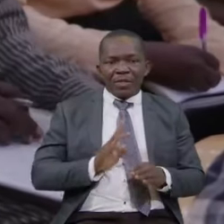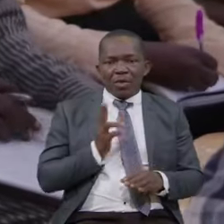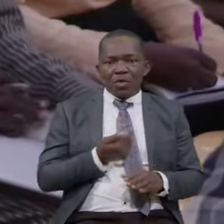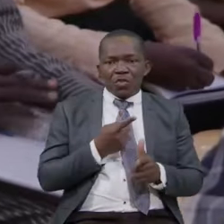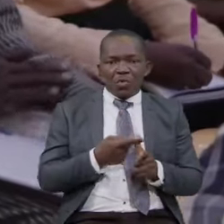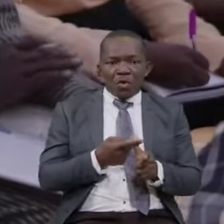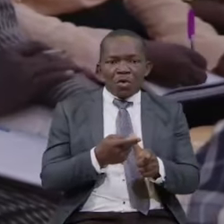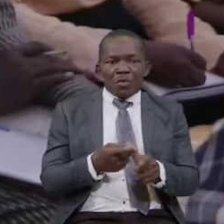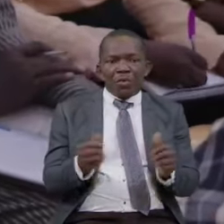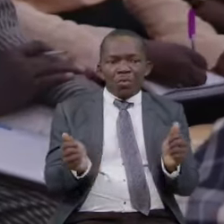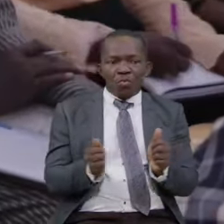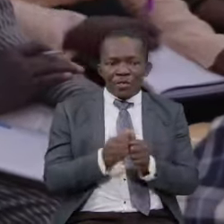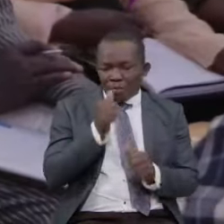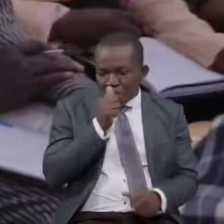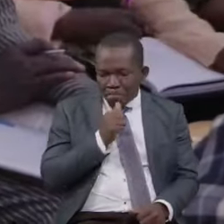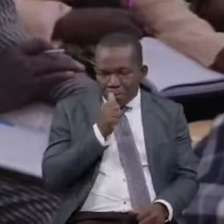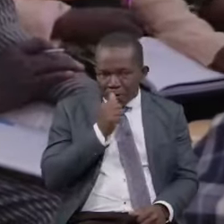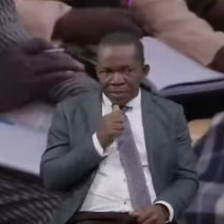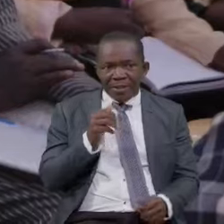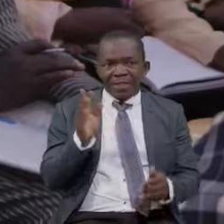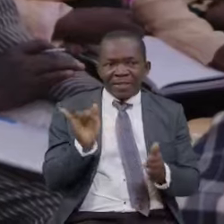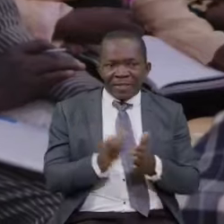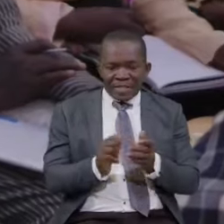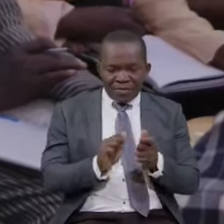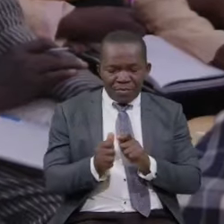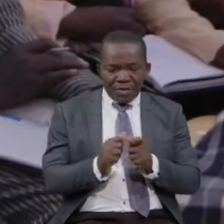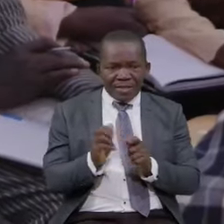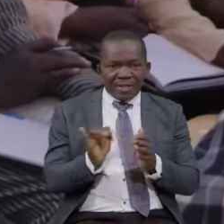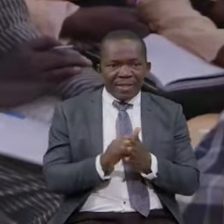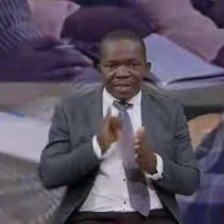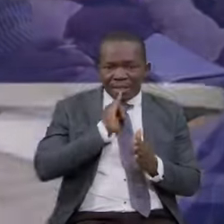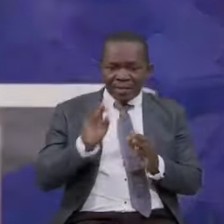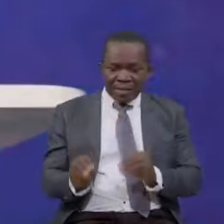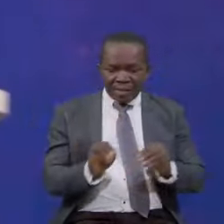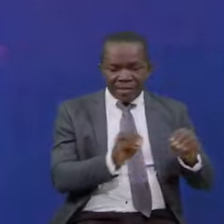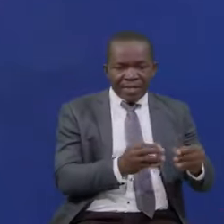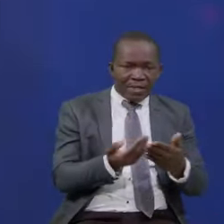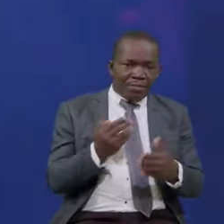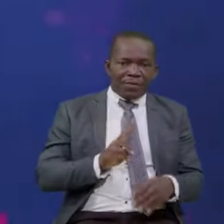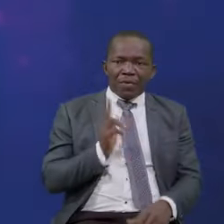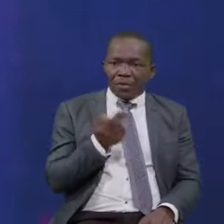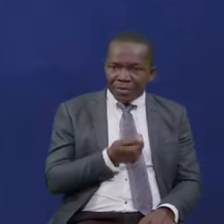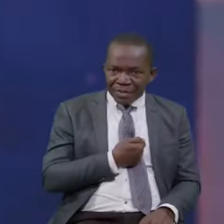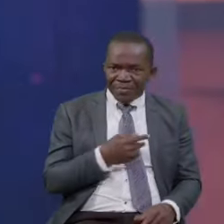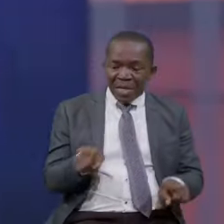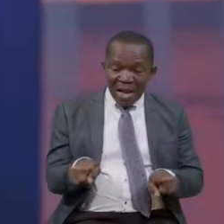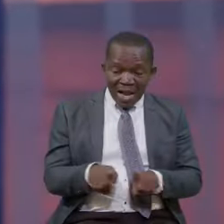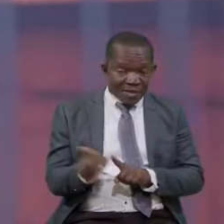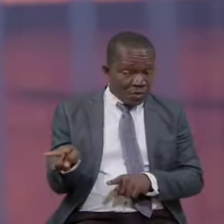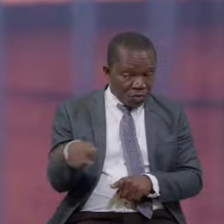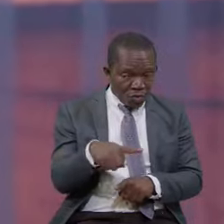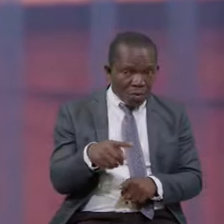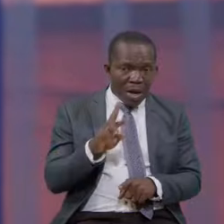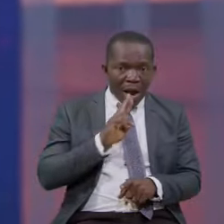courir dans la carrière qui nous est ouverte quand vous courez comprenez que vous